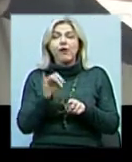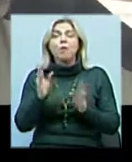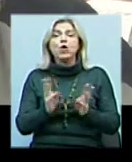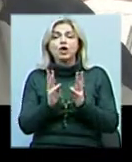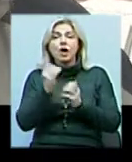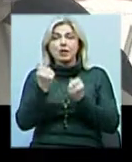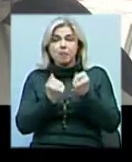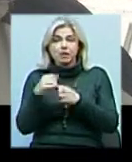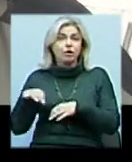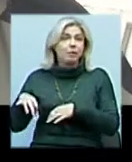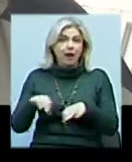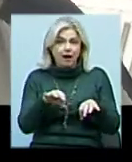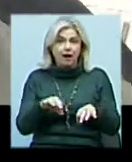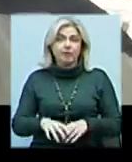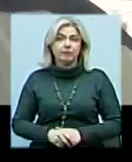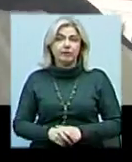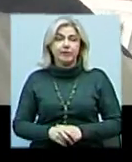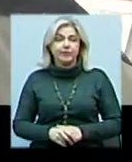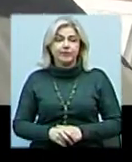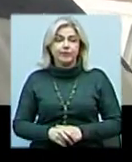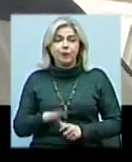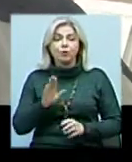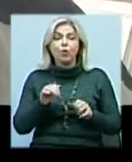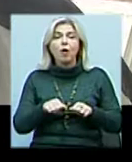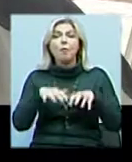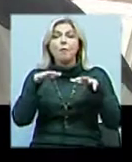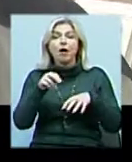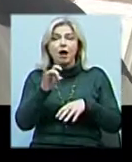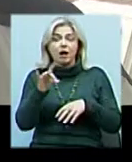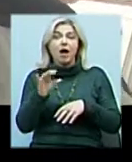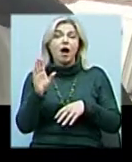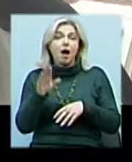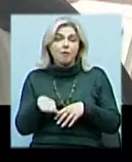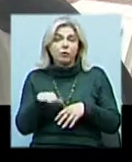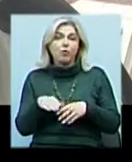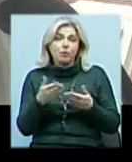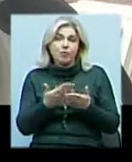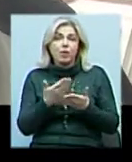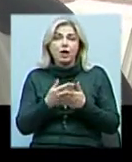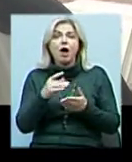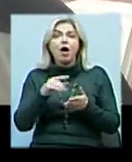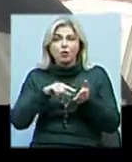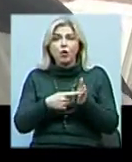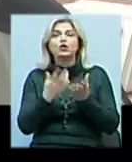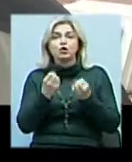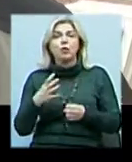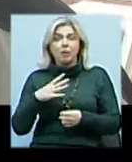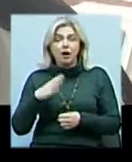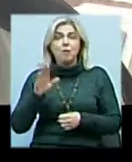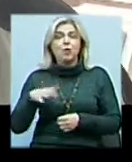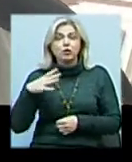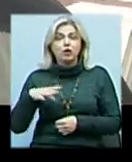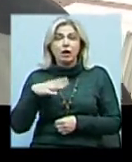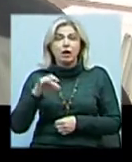приїхала, залили, тільки пар пішов, вот, і все. А, ну, звісно, десь очаг ще був, а потім ждали,